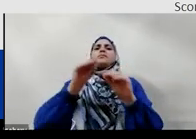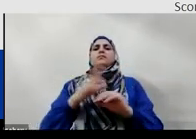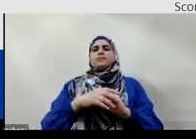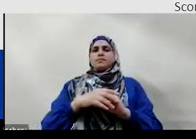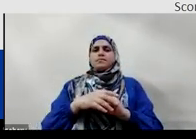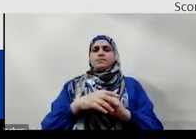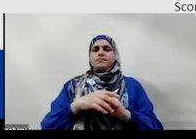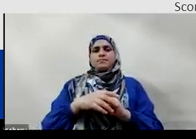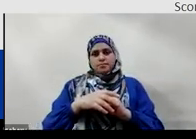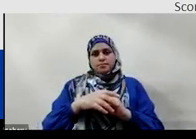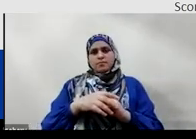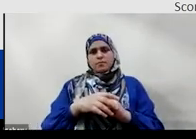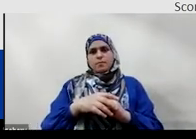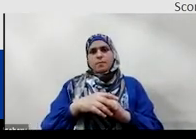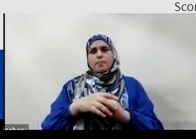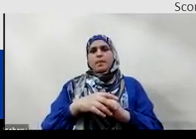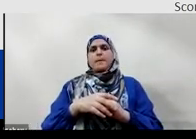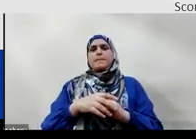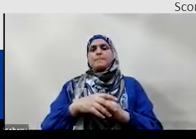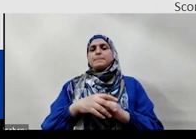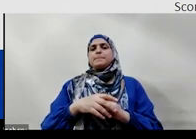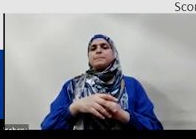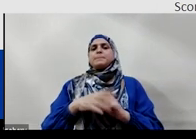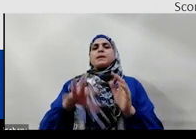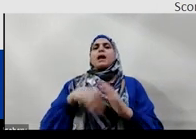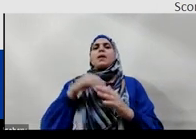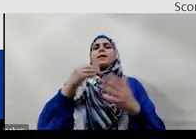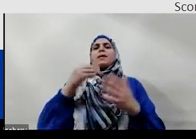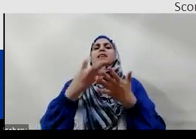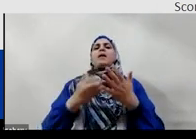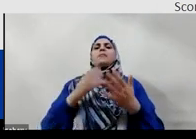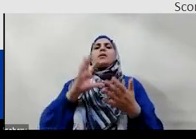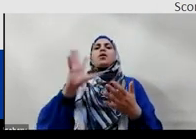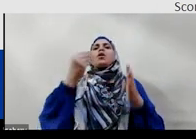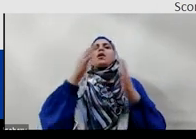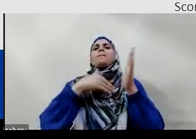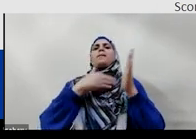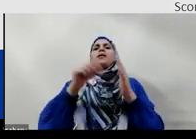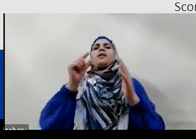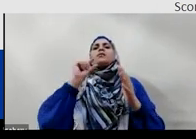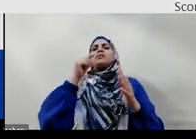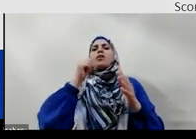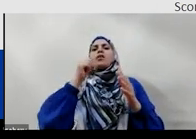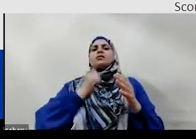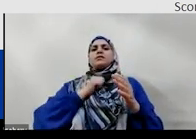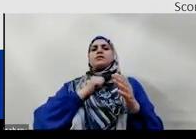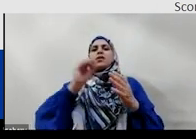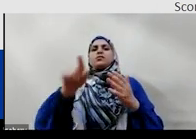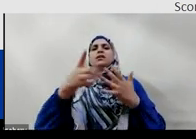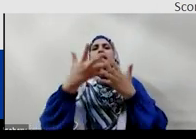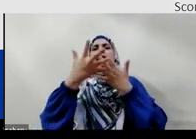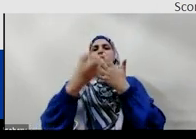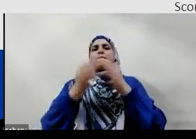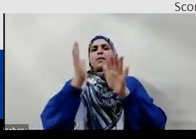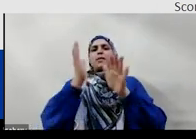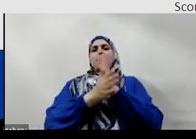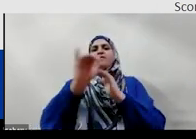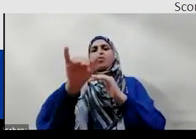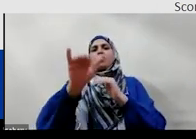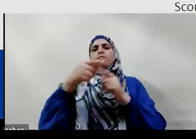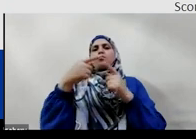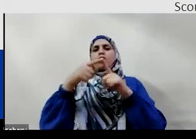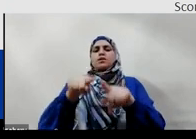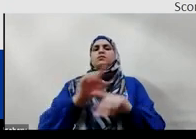file، وبختار وبعمل upload لبيان الدرجات بتاعي الخاص بدرجة البكالوريوس، فبعمل له upload في السكشن بتاعه الخاص